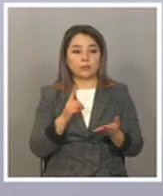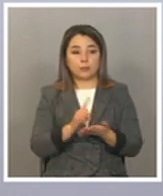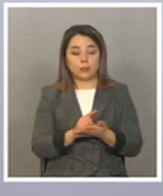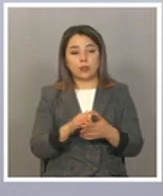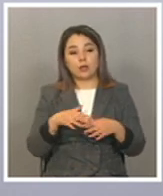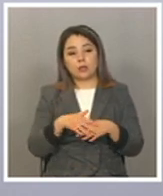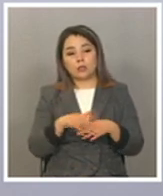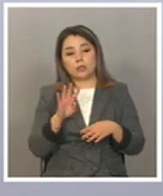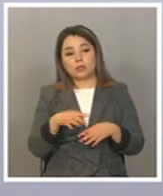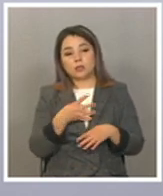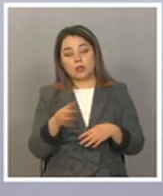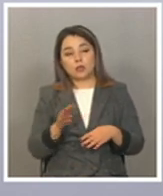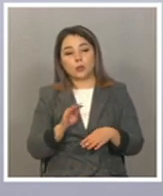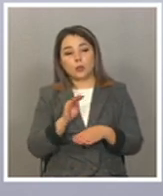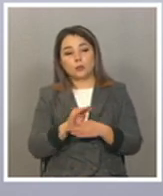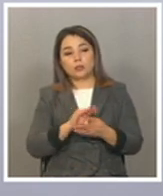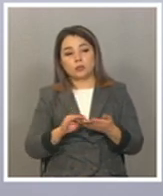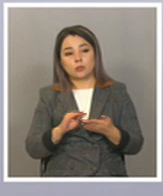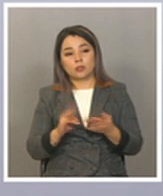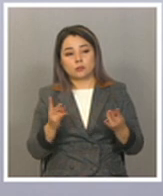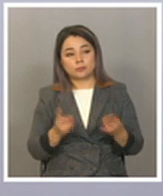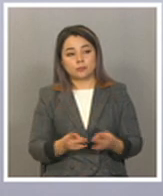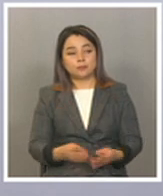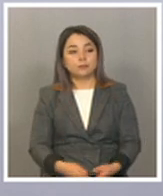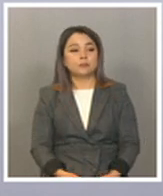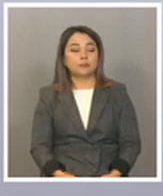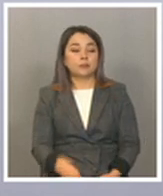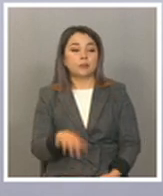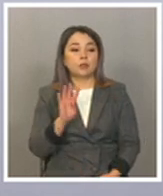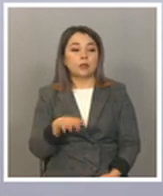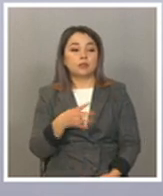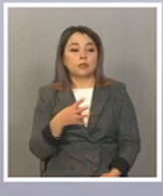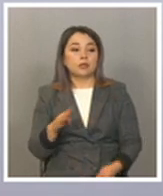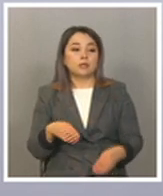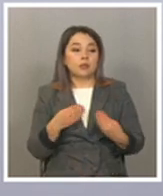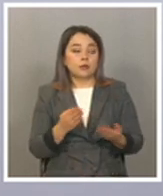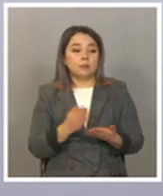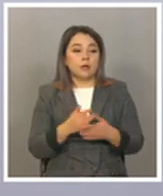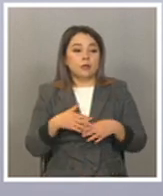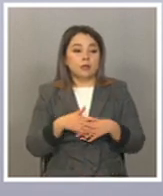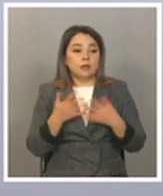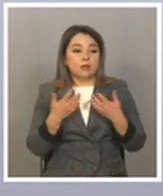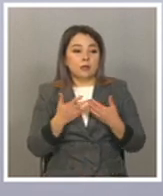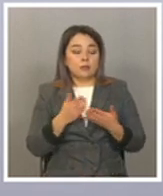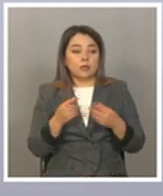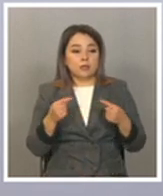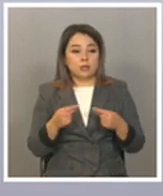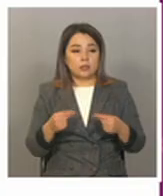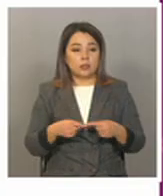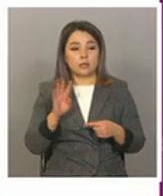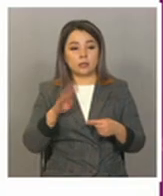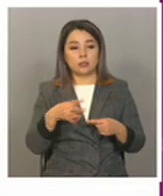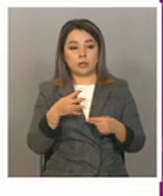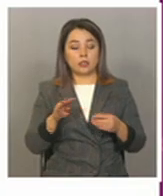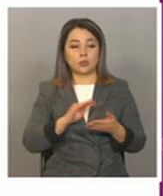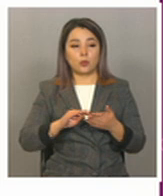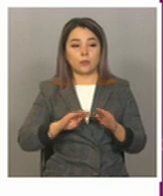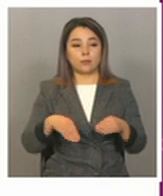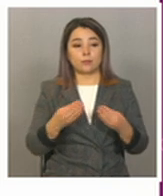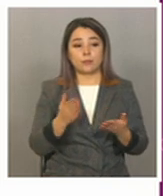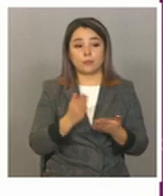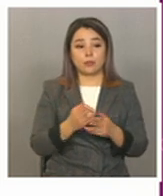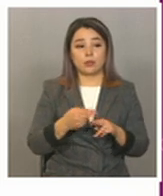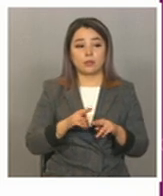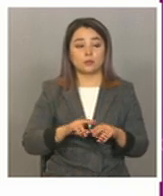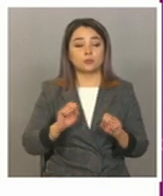кестені толтырыңыз. Міне кесте берілген, есеп шартына сәйкес кестені толтырайық. Яғни,